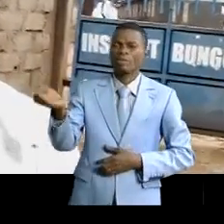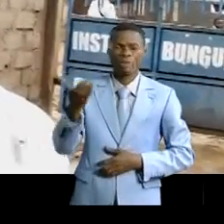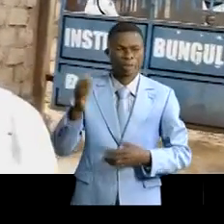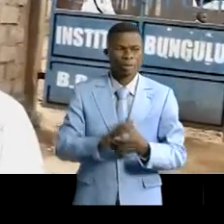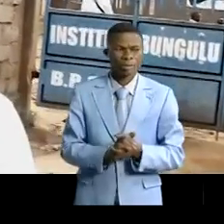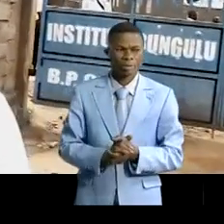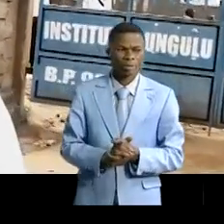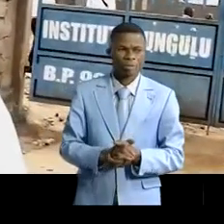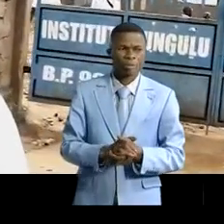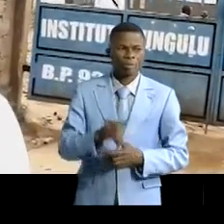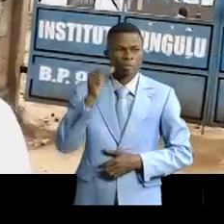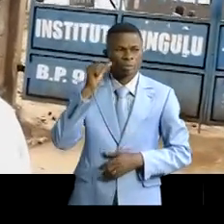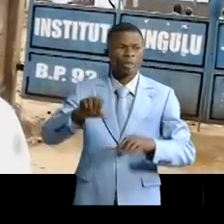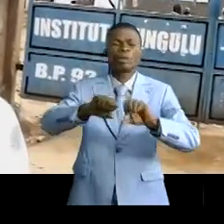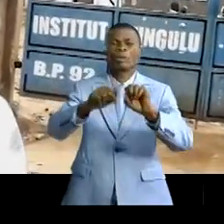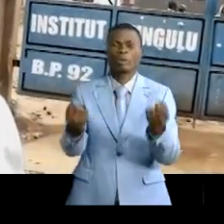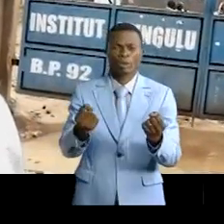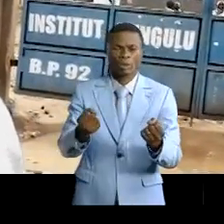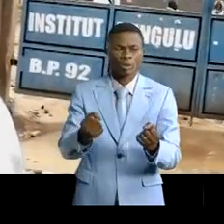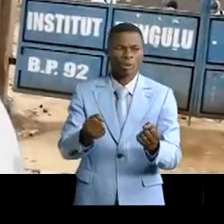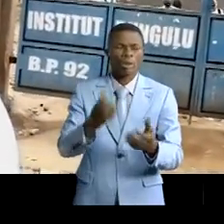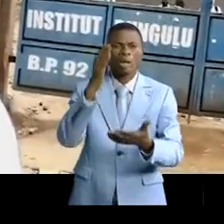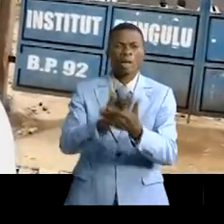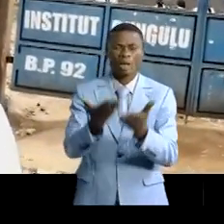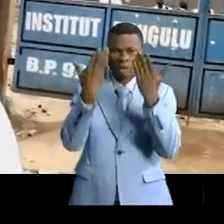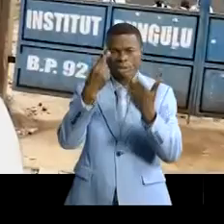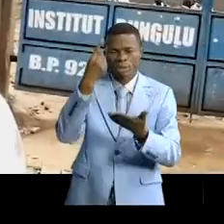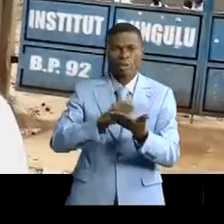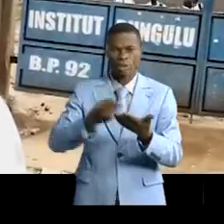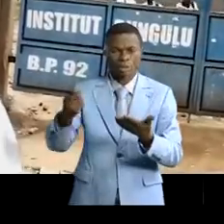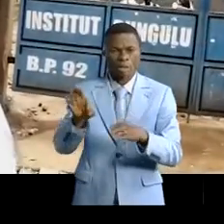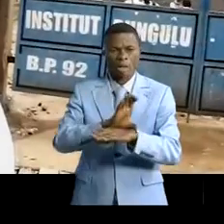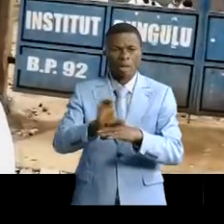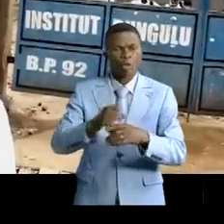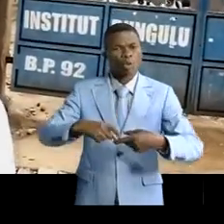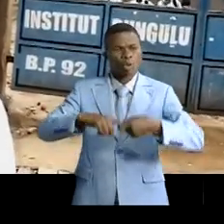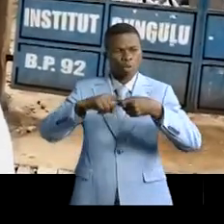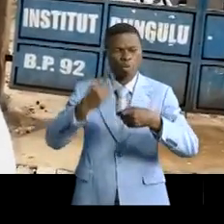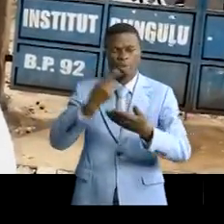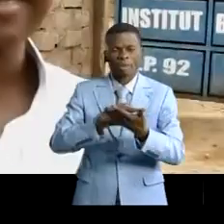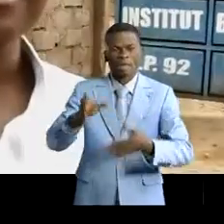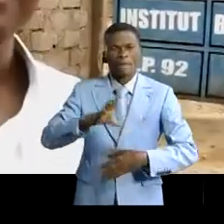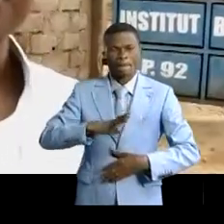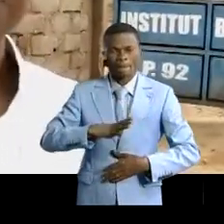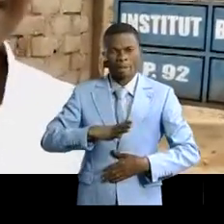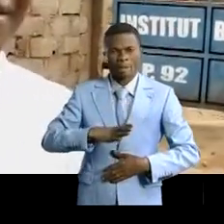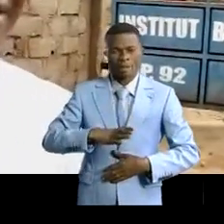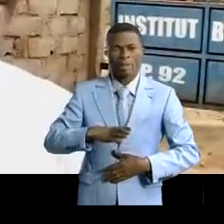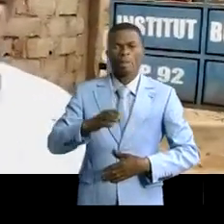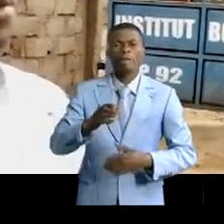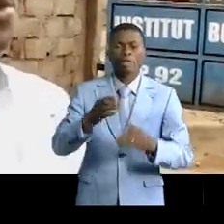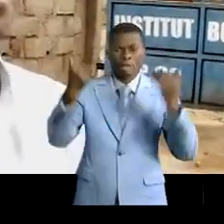Parce qu'on a cassé les études pendant une semaine et vraiment, ça nous fait mal au cœur. Pour l'un des